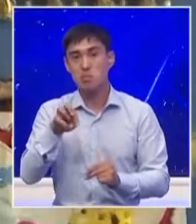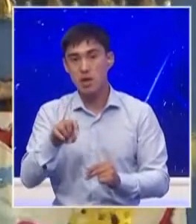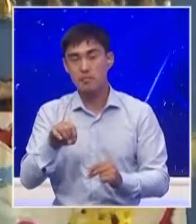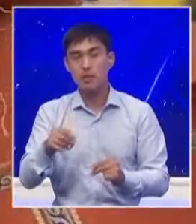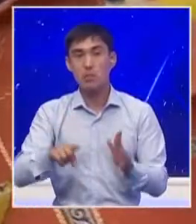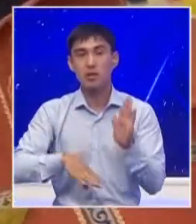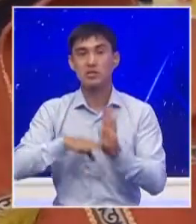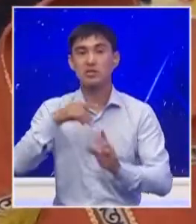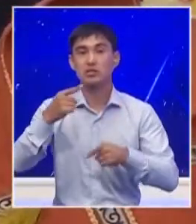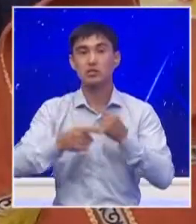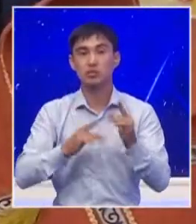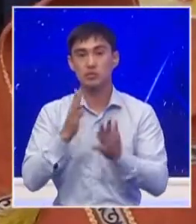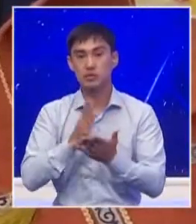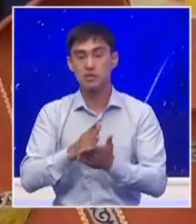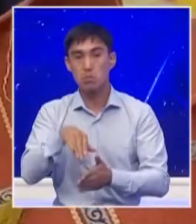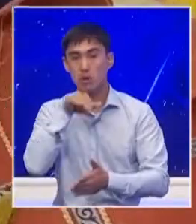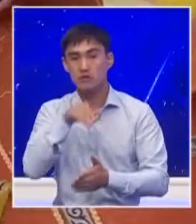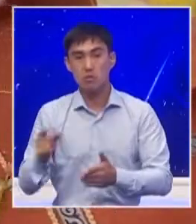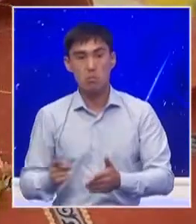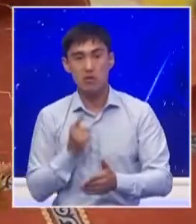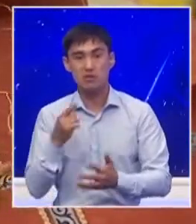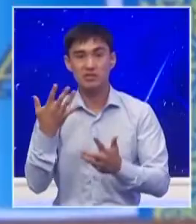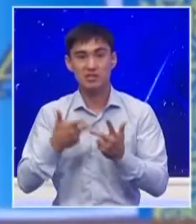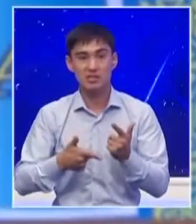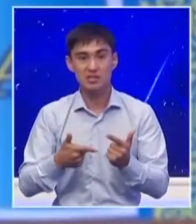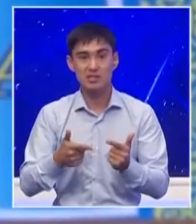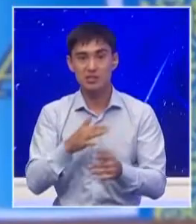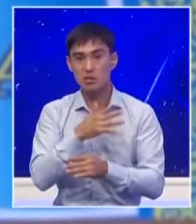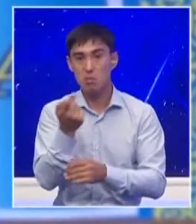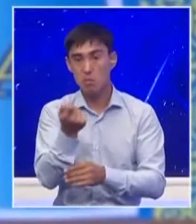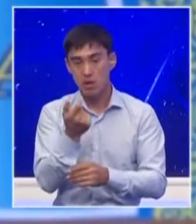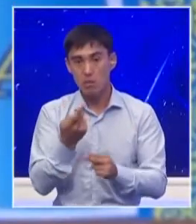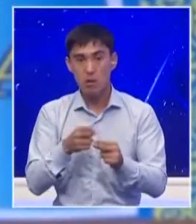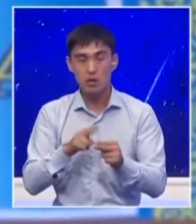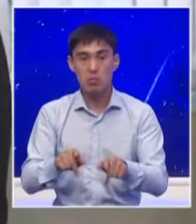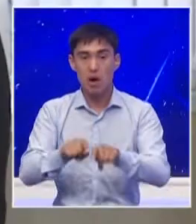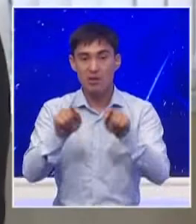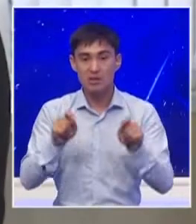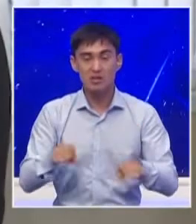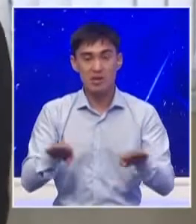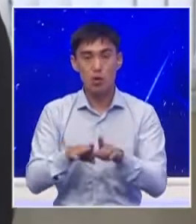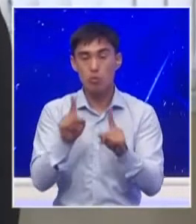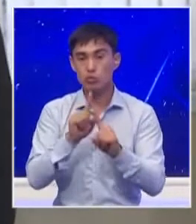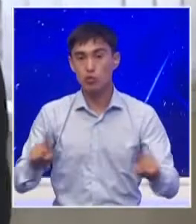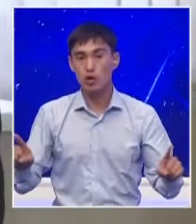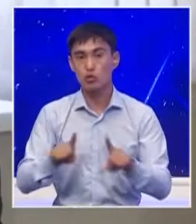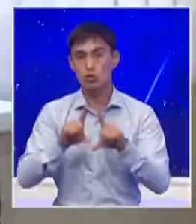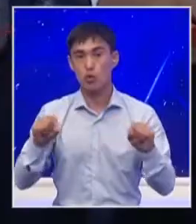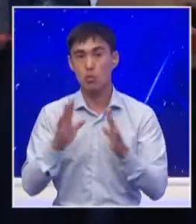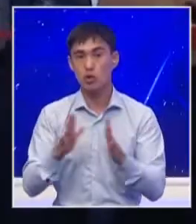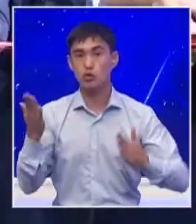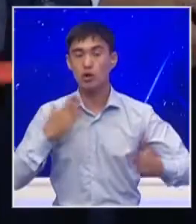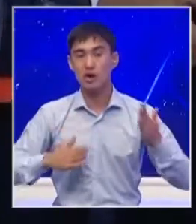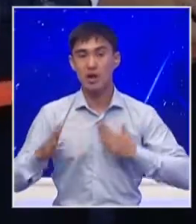растет однако профессиональных мастеров среди них не так много а потому открытие подобной музыкальной школы стала большой